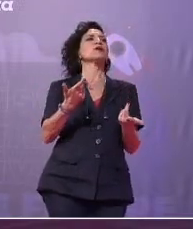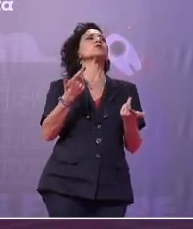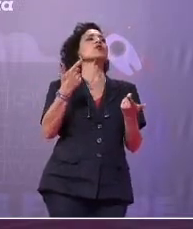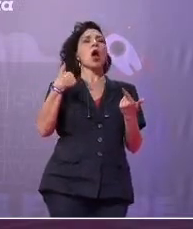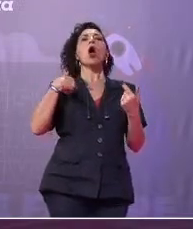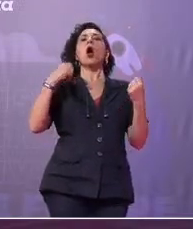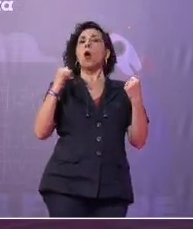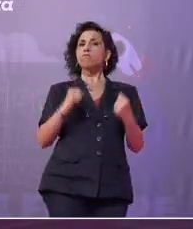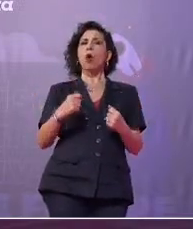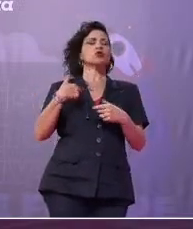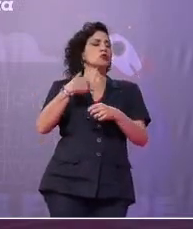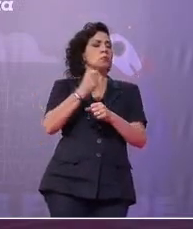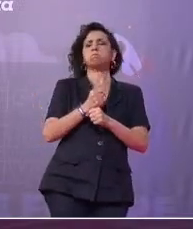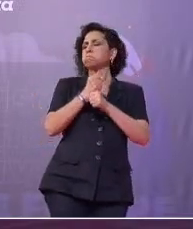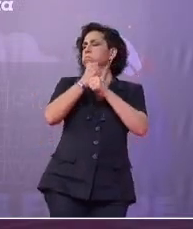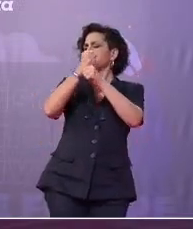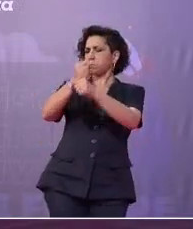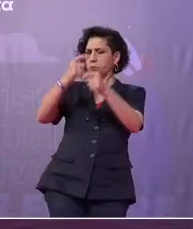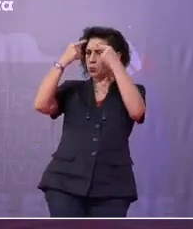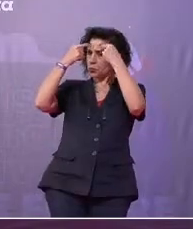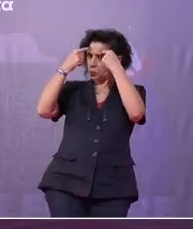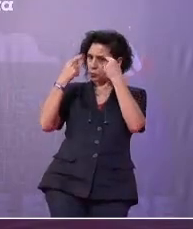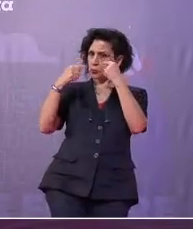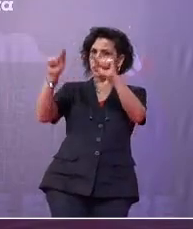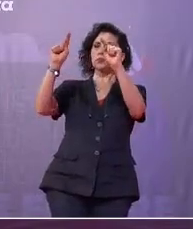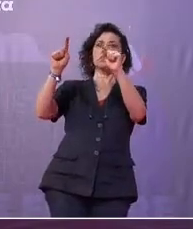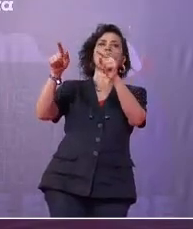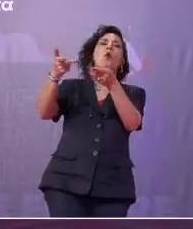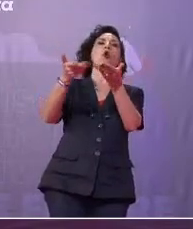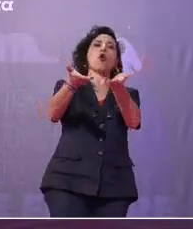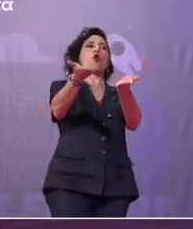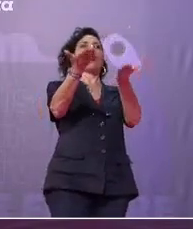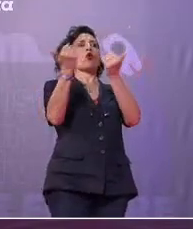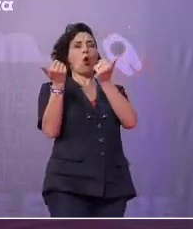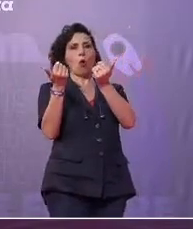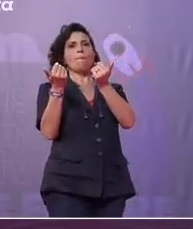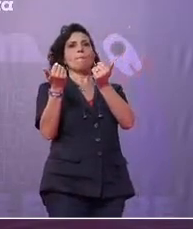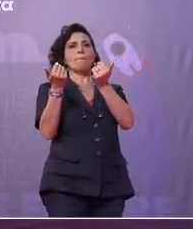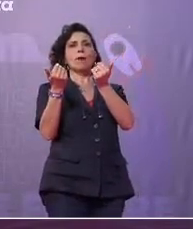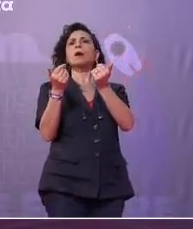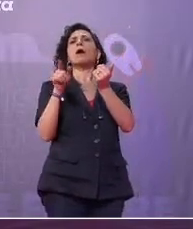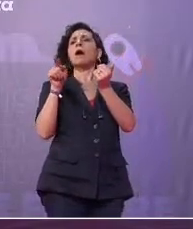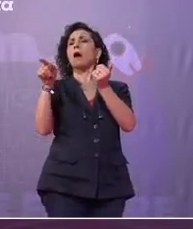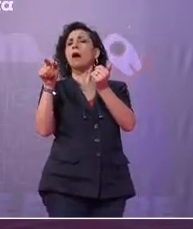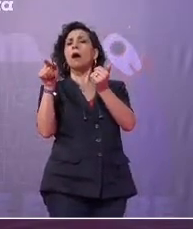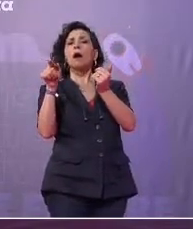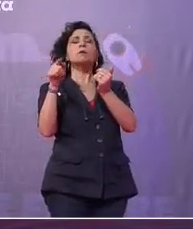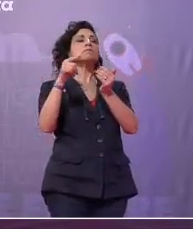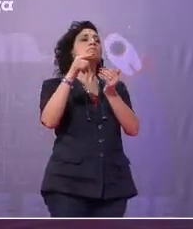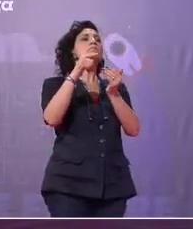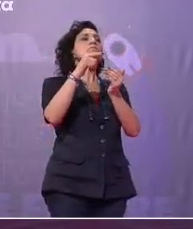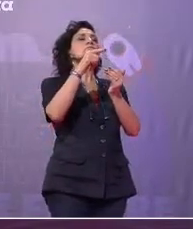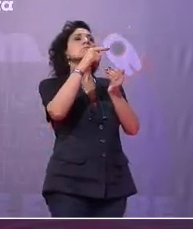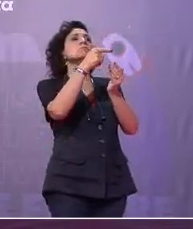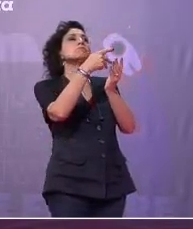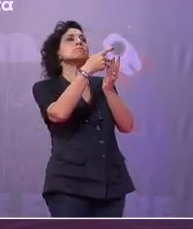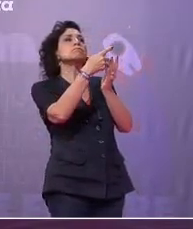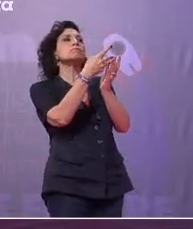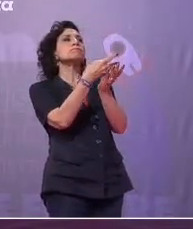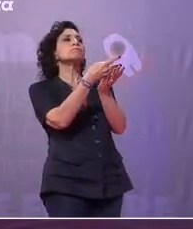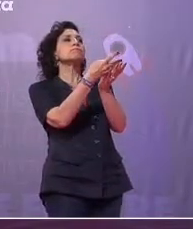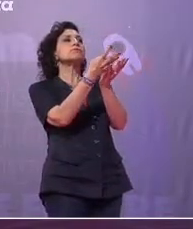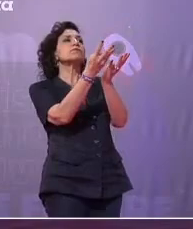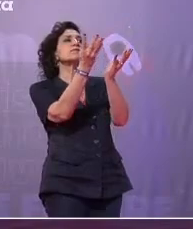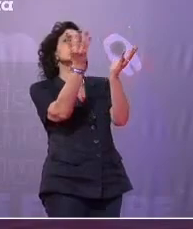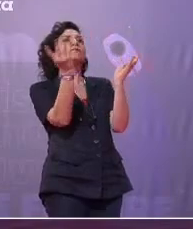semplicemente delegare il mio agente ad acquistare e il mio agente troverà tra tutte le condizioni possibili in pochi secondi la più